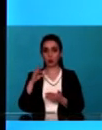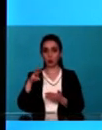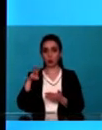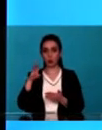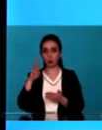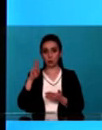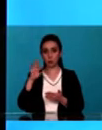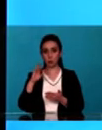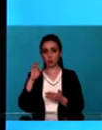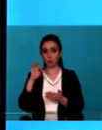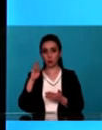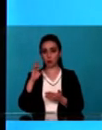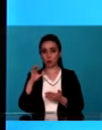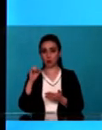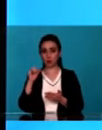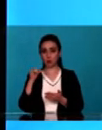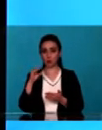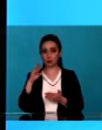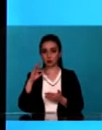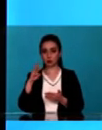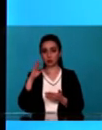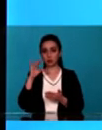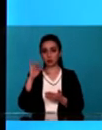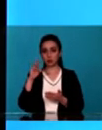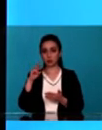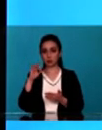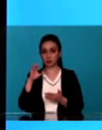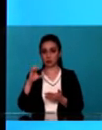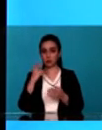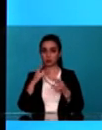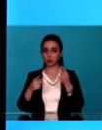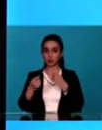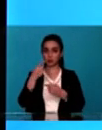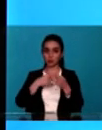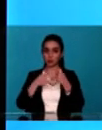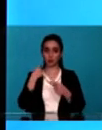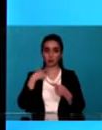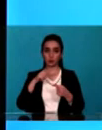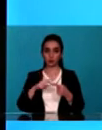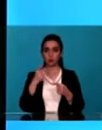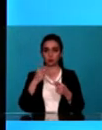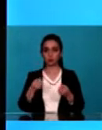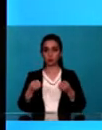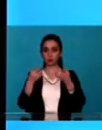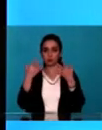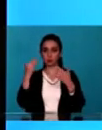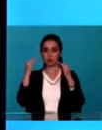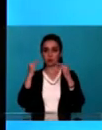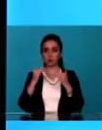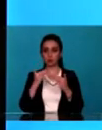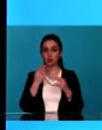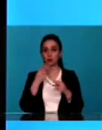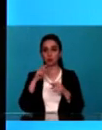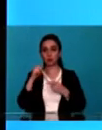Box, также является Item Index. Тоже также возвращает номер выделенной строки.